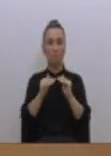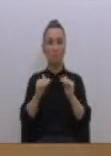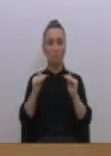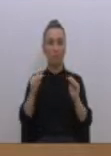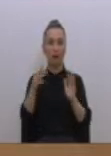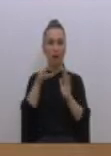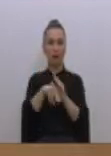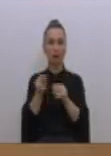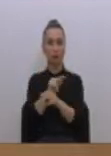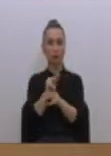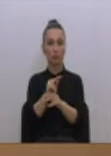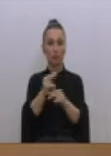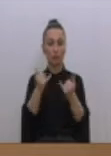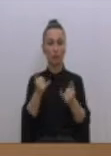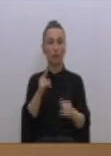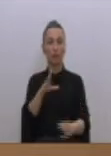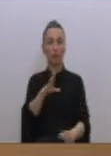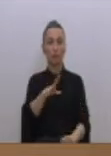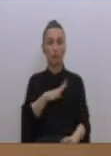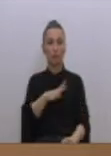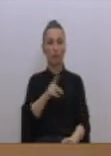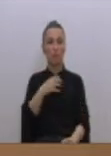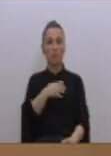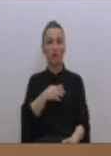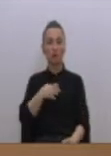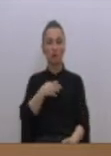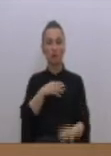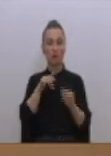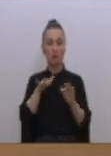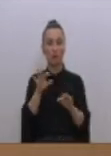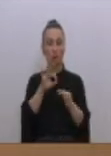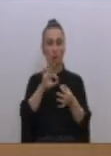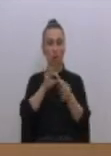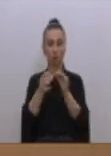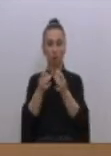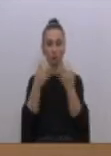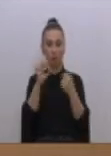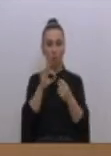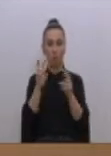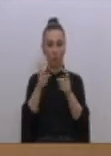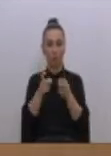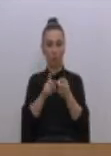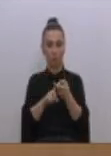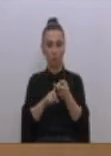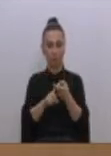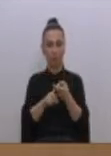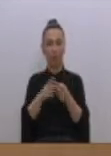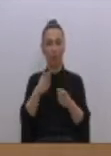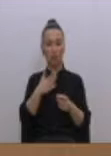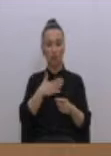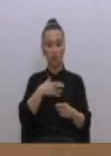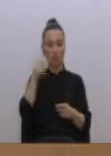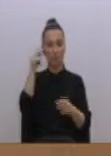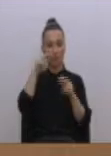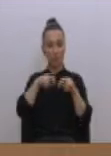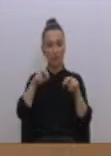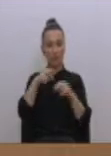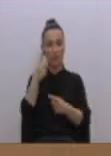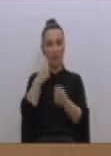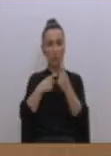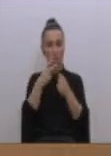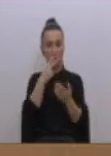რეაბილიტაციას. წელს თუ ქონდა რაიმე მნიშვნელოვანი საქმიანობა, იქნებ დეტალურად ისაუბროთ ამაზე. ჩემს მიერ შესწავლილი ინფორმაცია აჩვენებს,